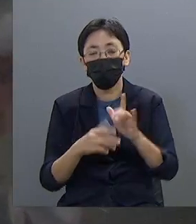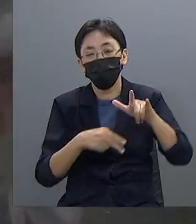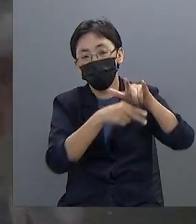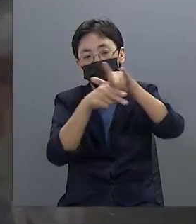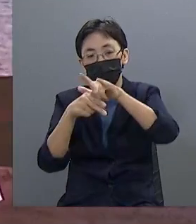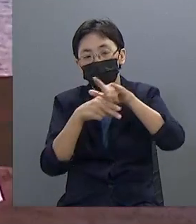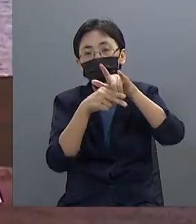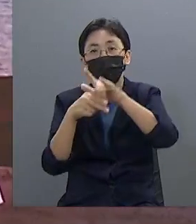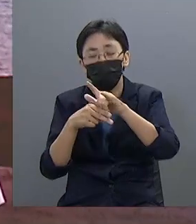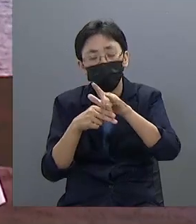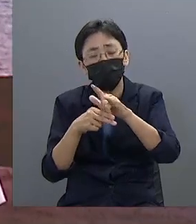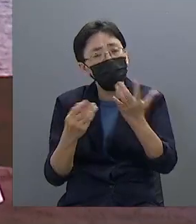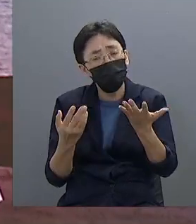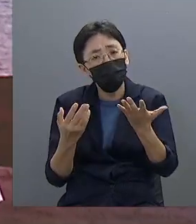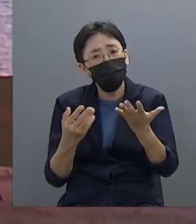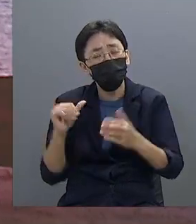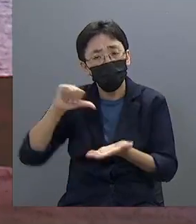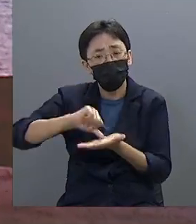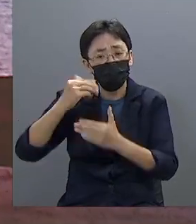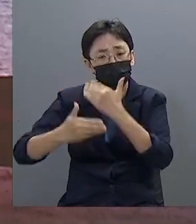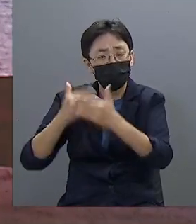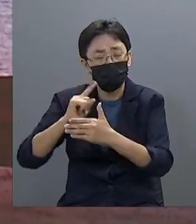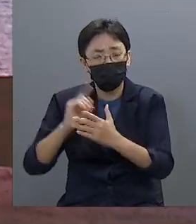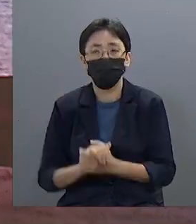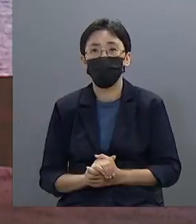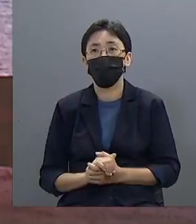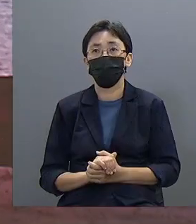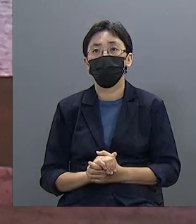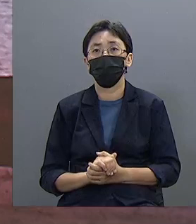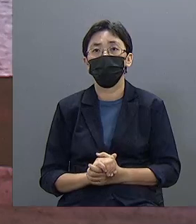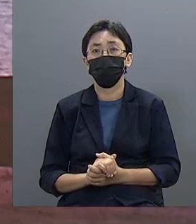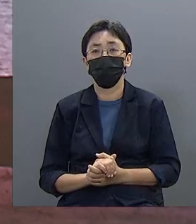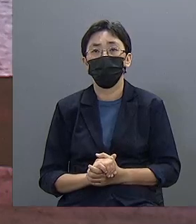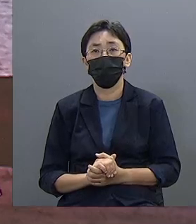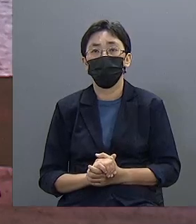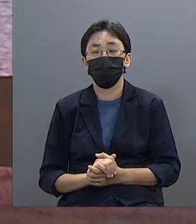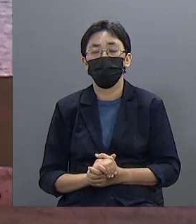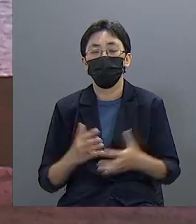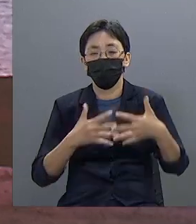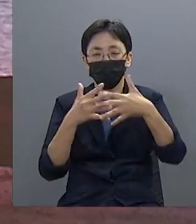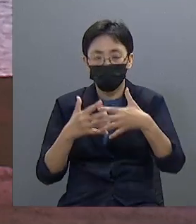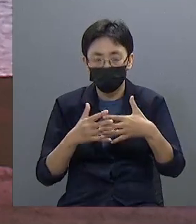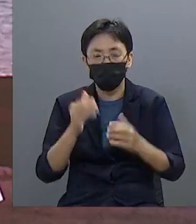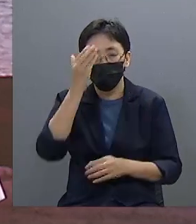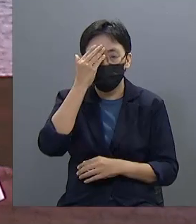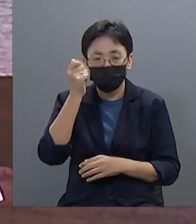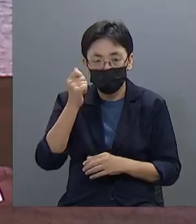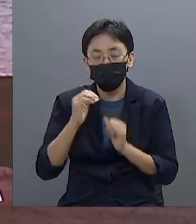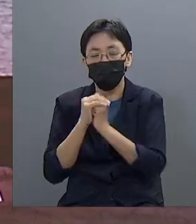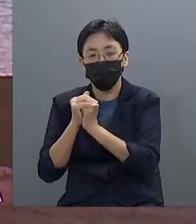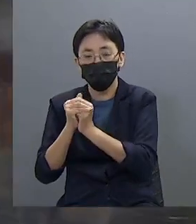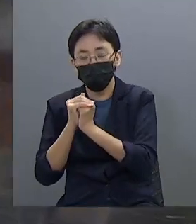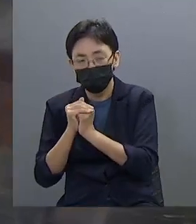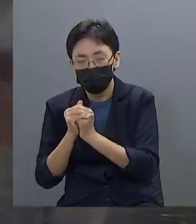แค่ไหนคะ ต้องบอกว่าถ้าเทียบกับหลายๆชาติที่เป็นผู้นำในด้านนี้อย่างสหรัฐอเมริกาอิสราเอลหรือว่าจีนนะคะอาจจะล้ำหน้าไ